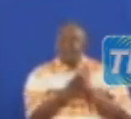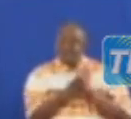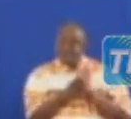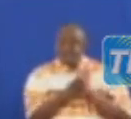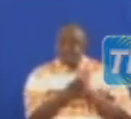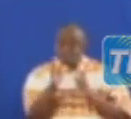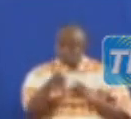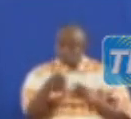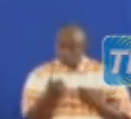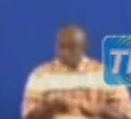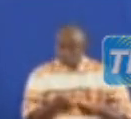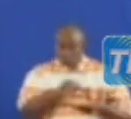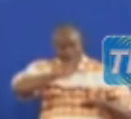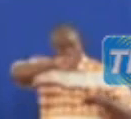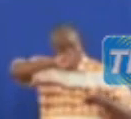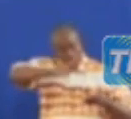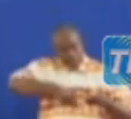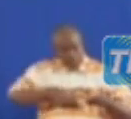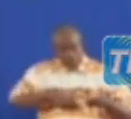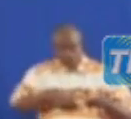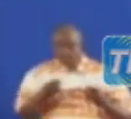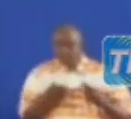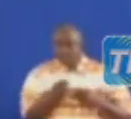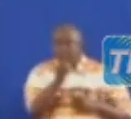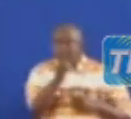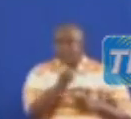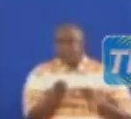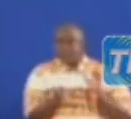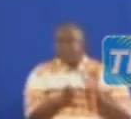1,003,982 wameandikishwa, ambao ni sawa na